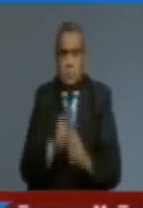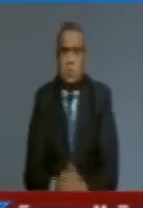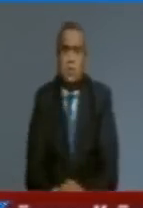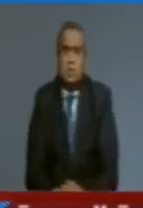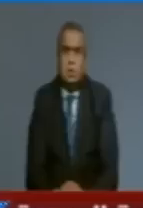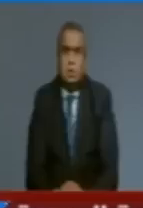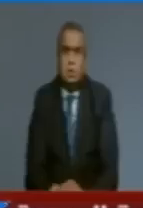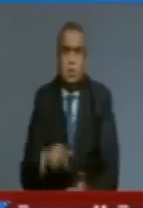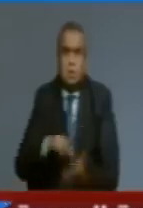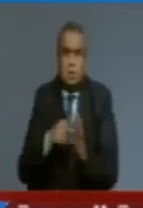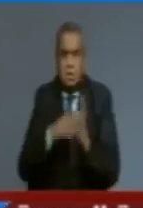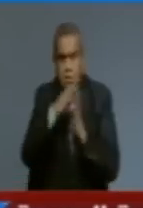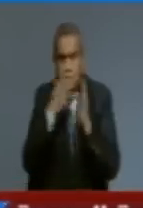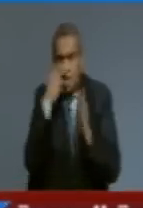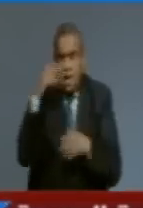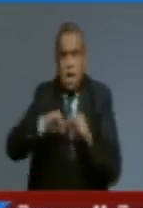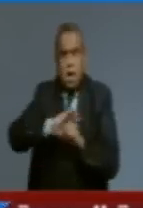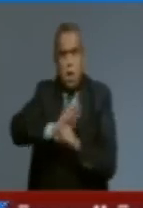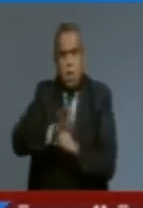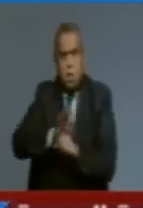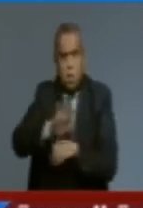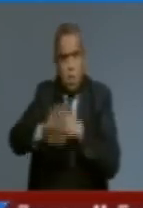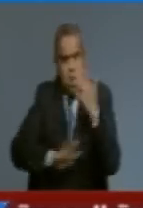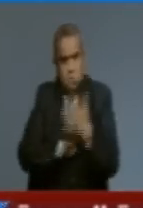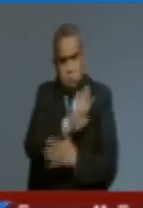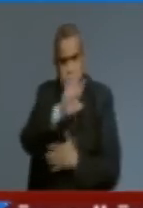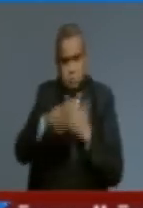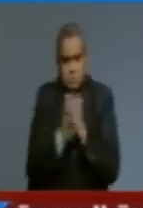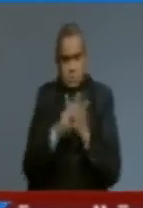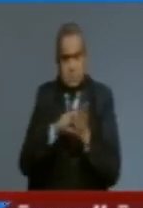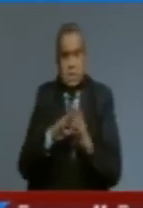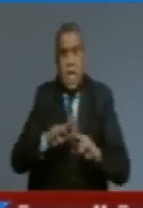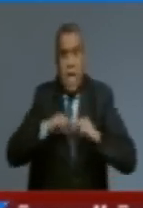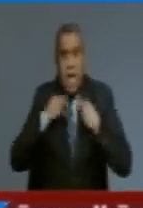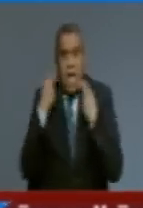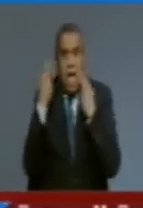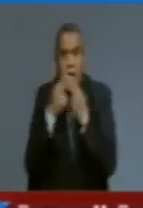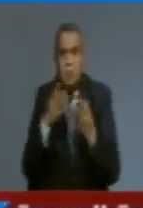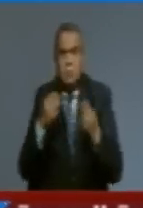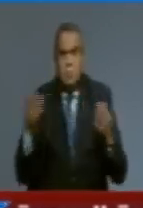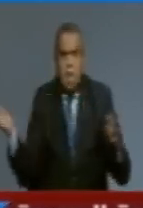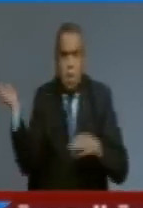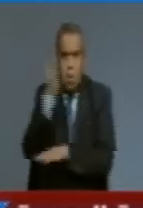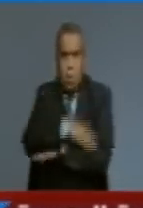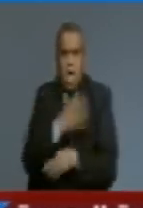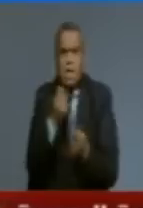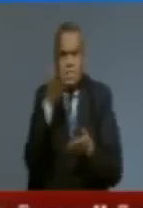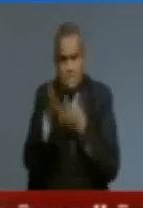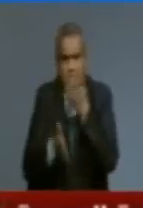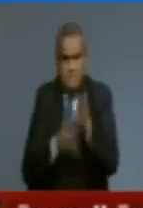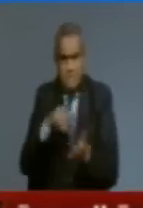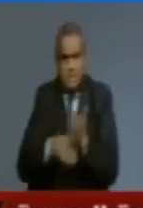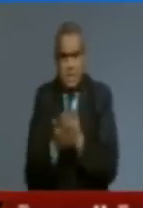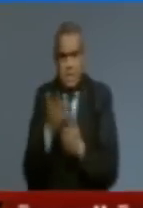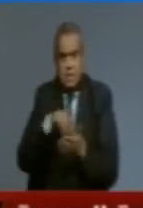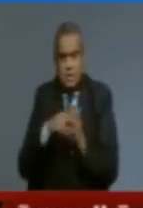سياق جائحة كورونا التي اجتاحت الدول النامية. نحن نواجه